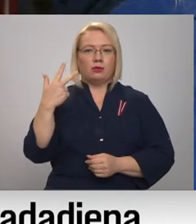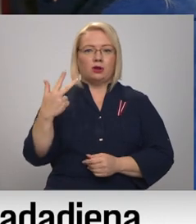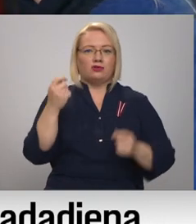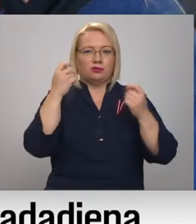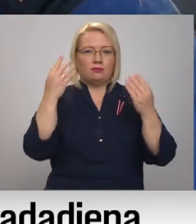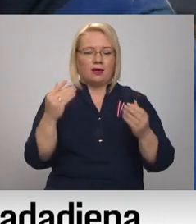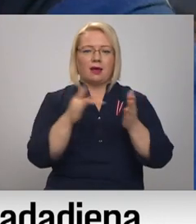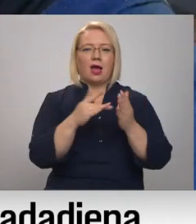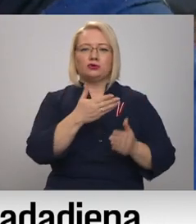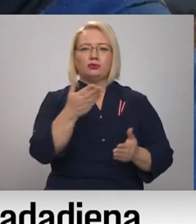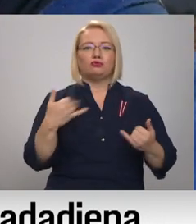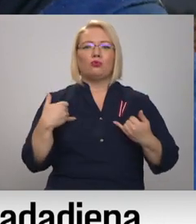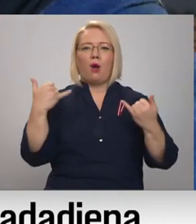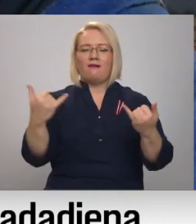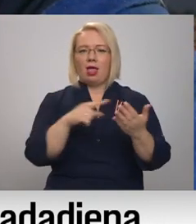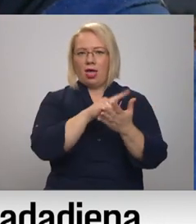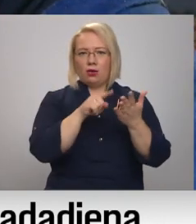novēlējums?